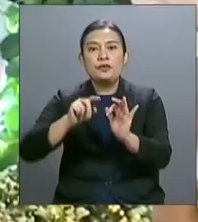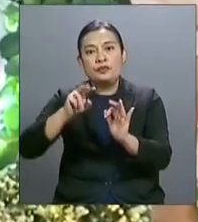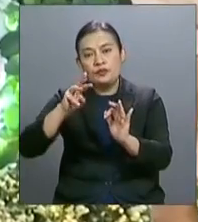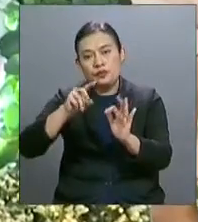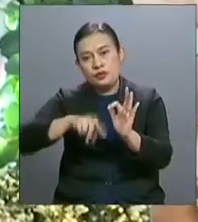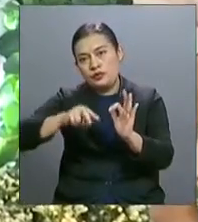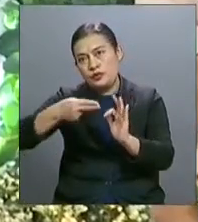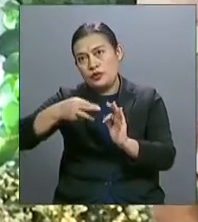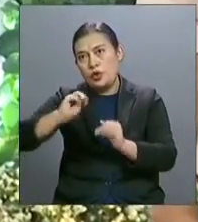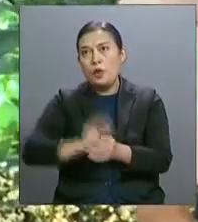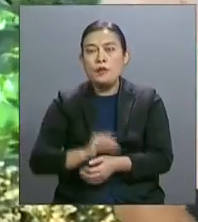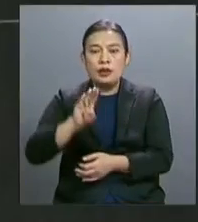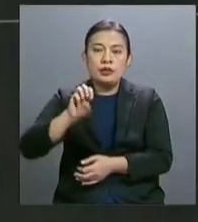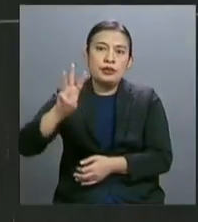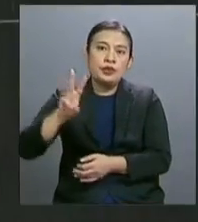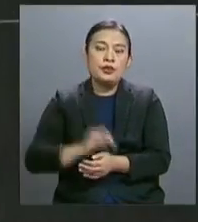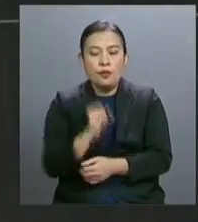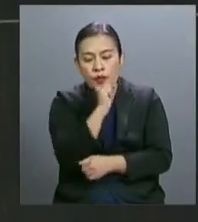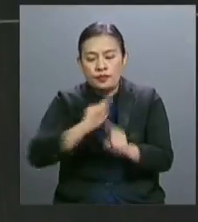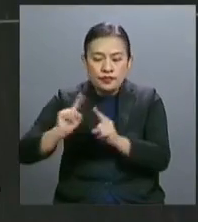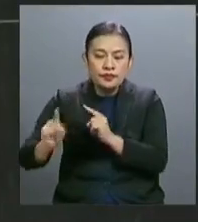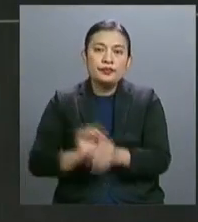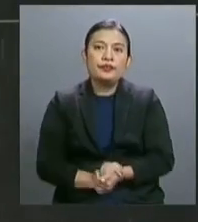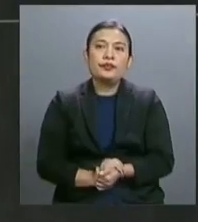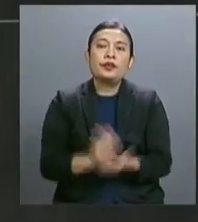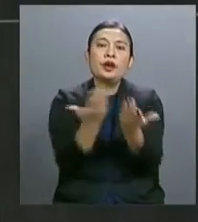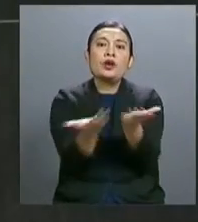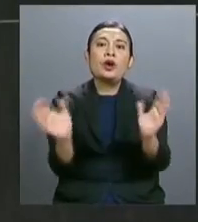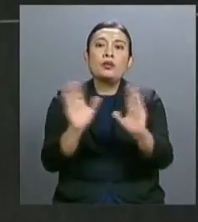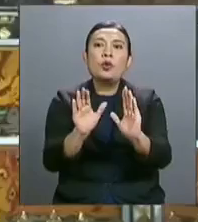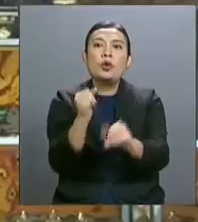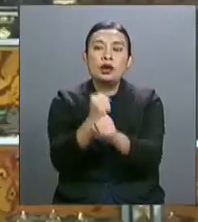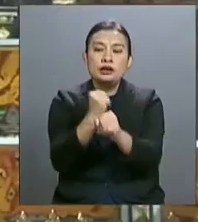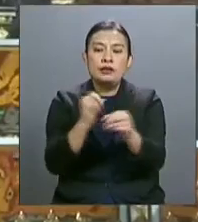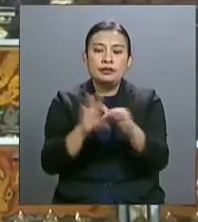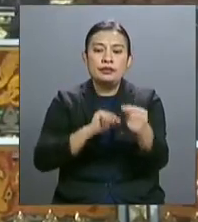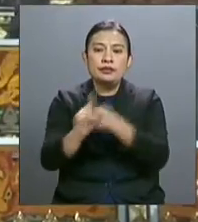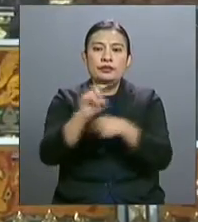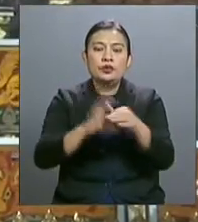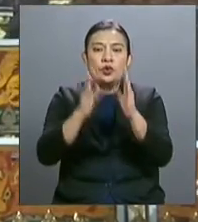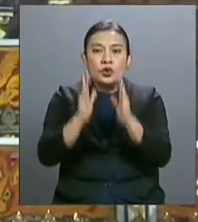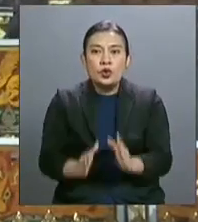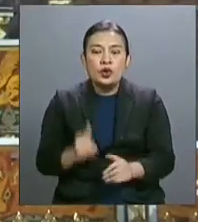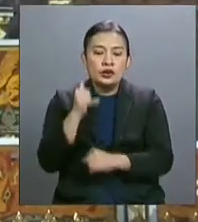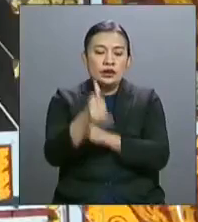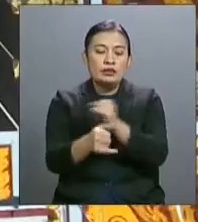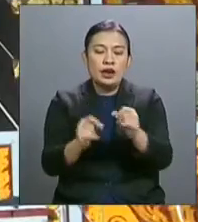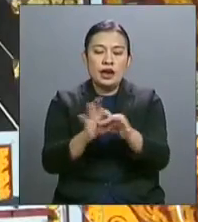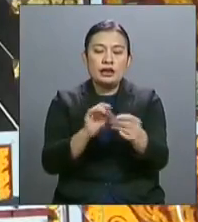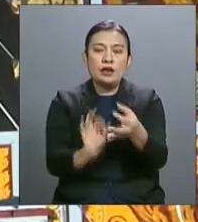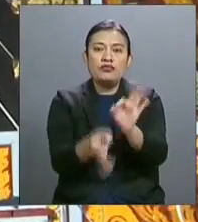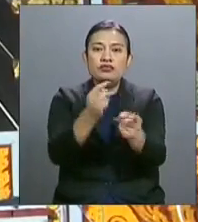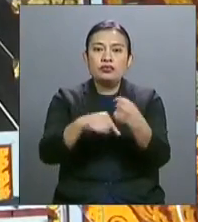และนักร้องสาวบิวกัลยาณีโดยครอบครัวคณะชวนชื่นได้จัดสร้างเมรุลอยรองรับผู้ที่จะมาร่วมพิธีชาปนกิจซึ่งจะมีขึ้น